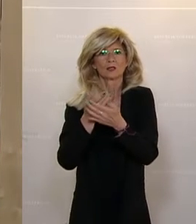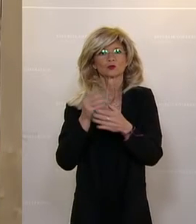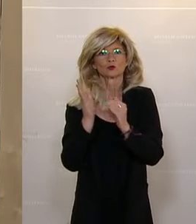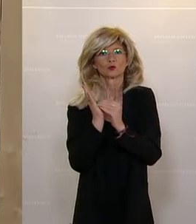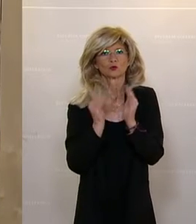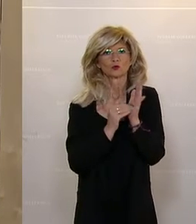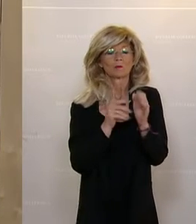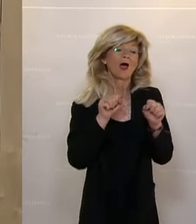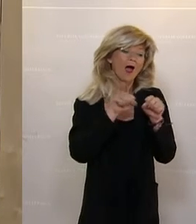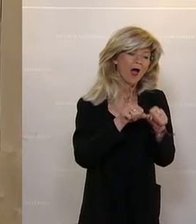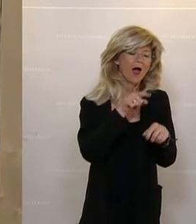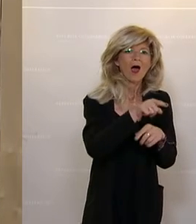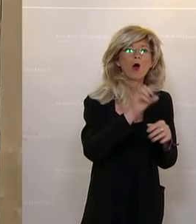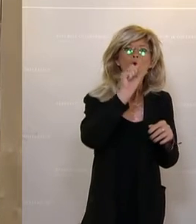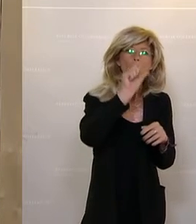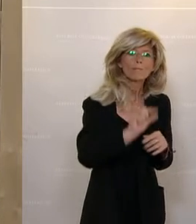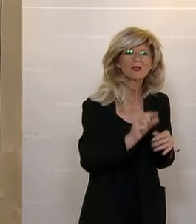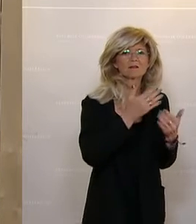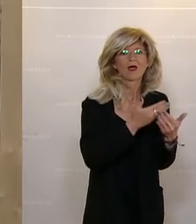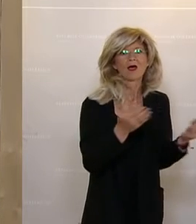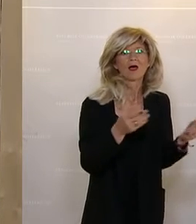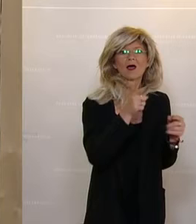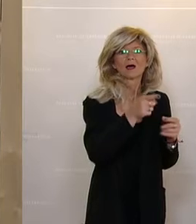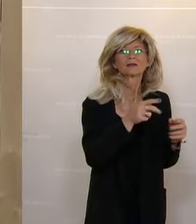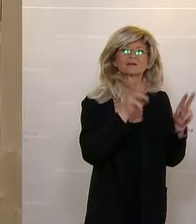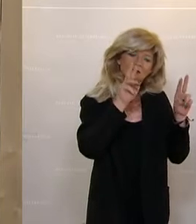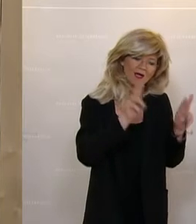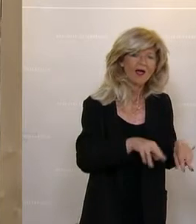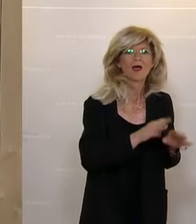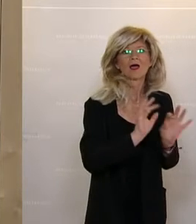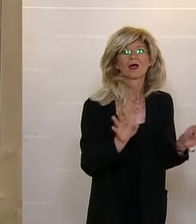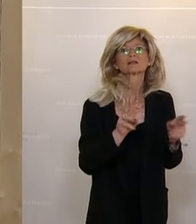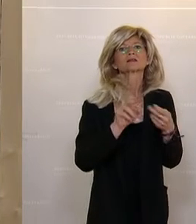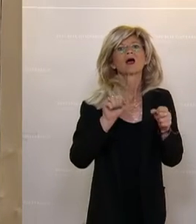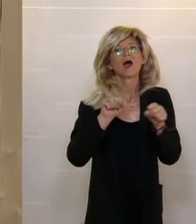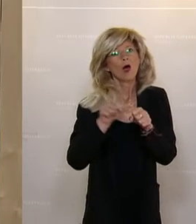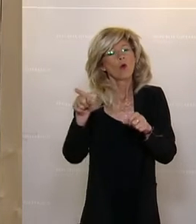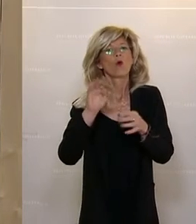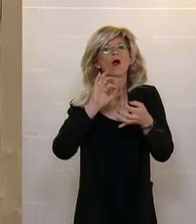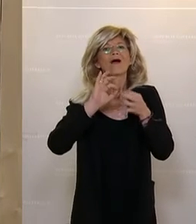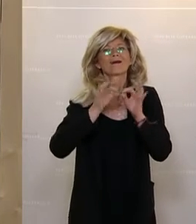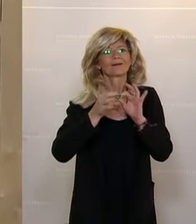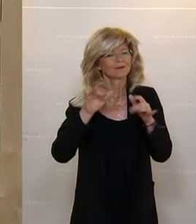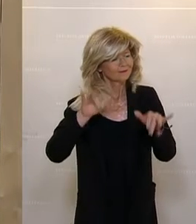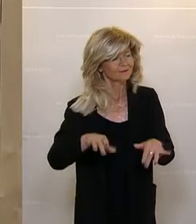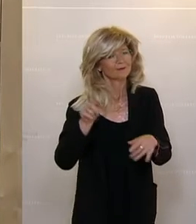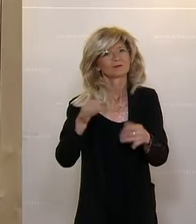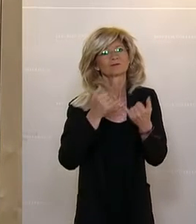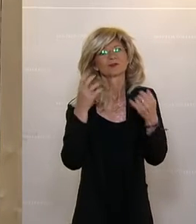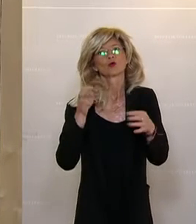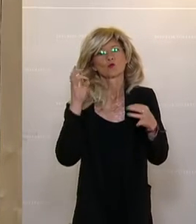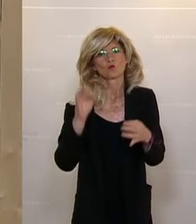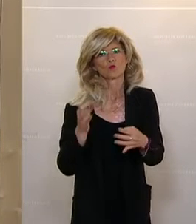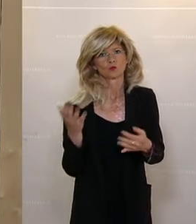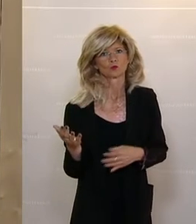Änderung im Minderheitenschulrecht für Kärnten ist eine gute Sache und begrüßen wir ausdrücklich. Bei